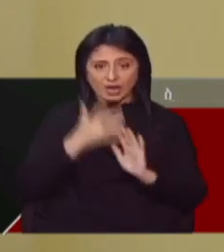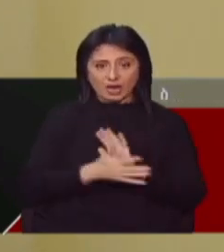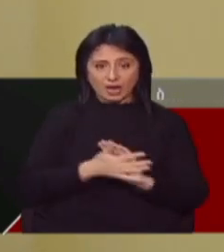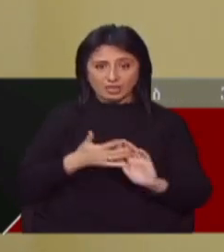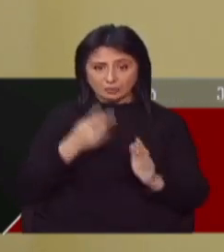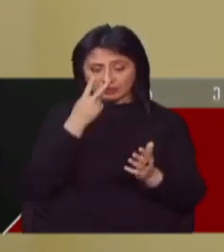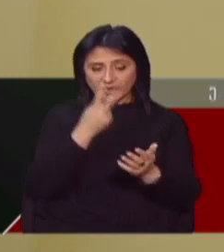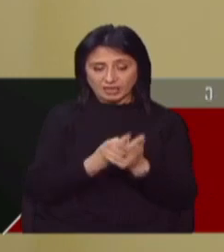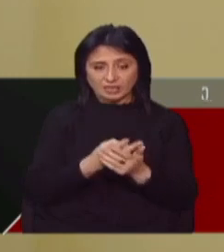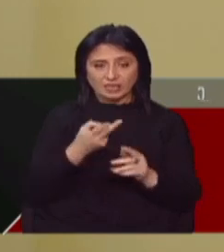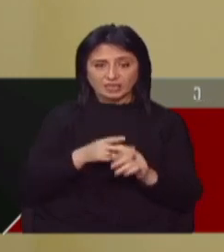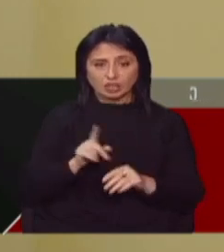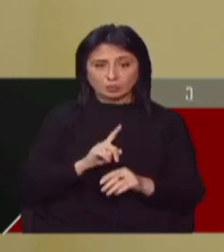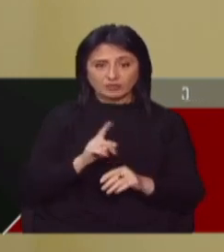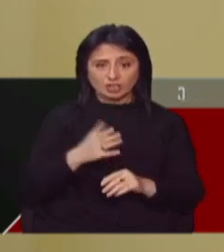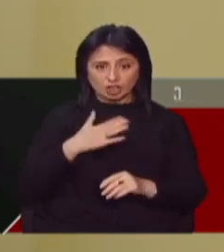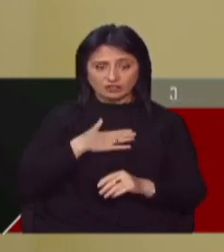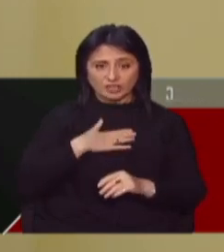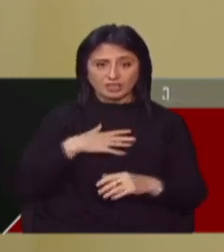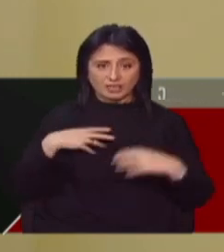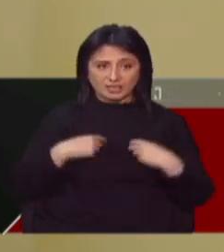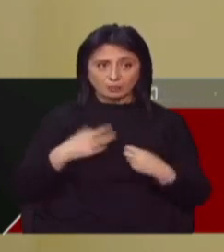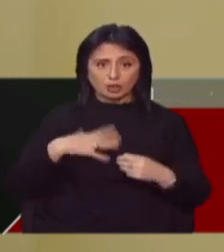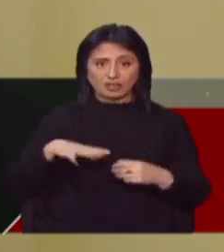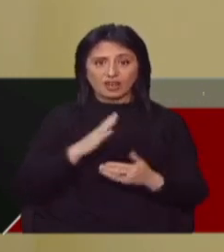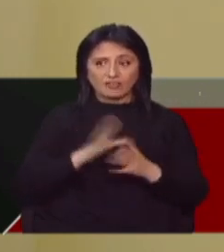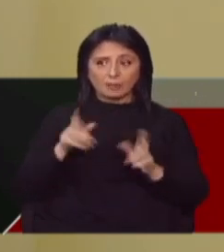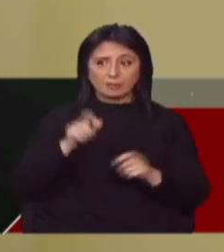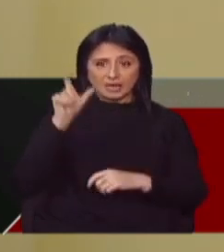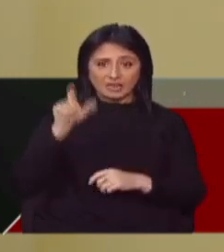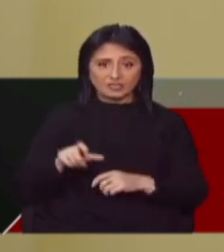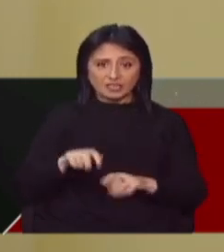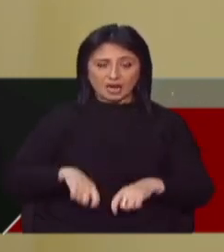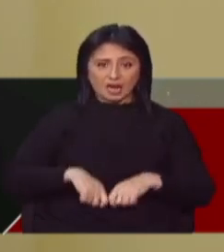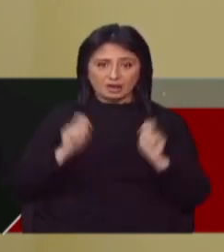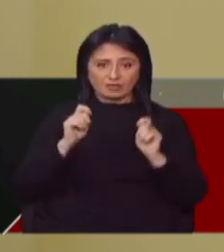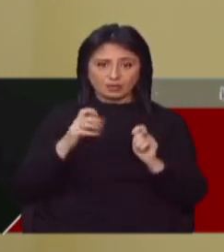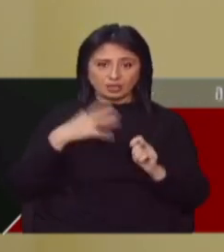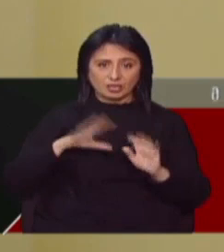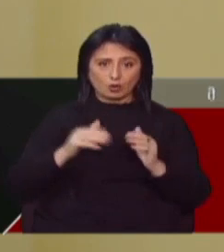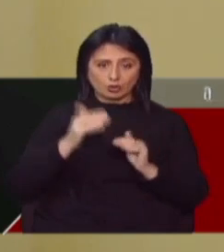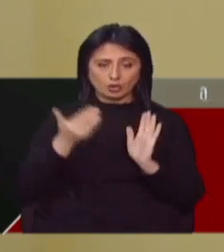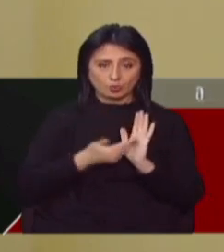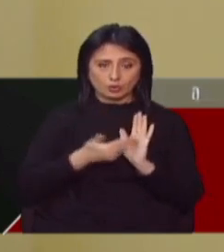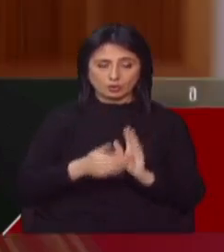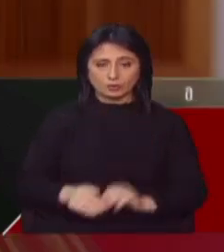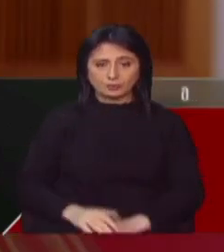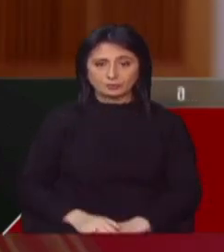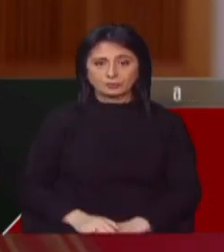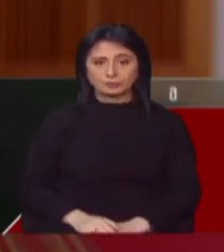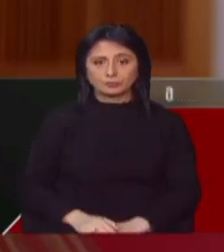găbite da să năhvis, rom, ce-n, zam țuharo, ce-n scotanas, ca os prezidenti, rom, liți arvăus, să cartulus Constituției.